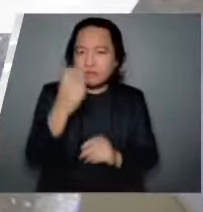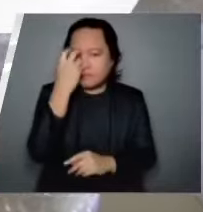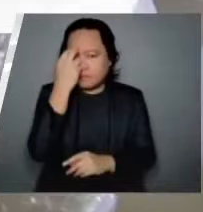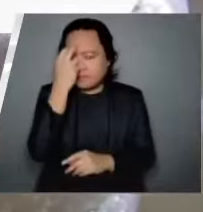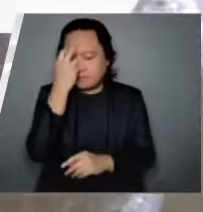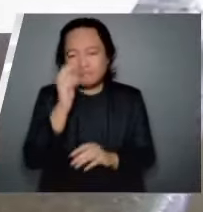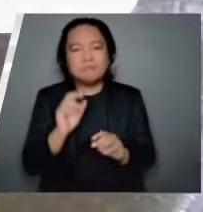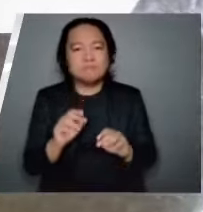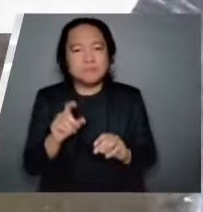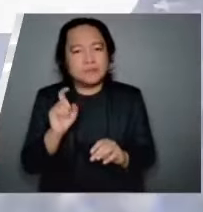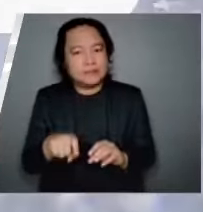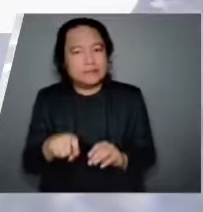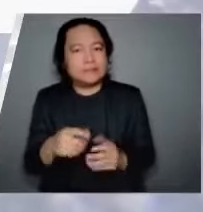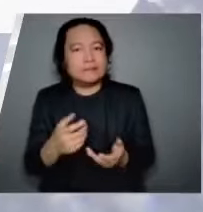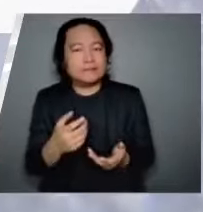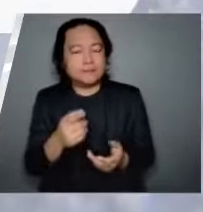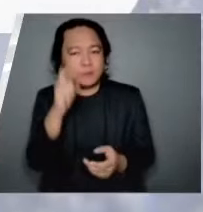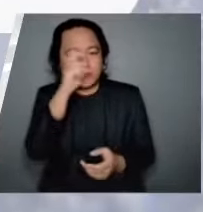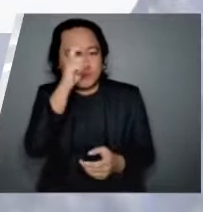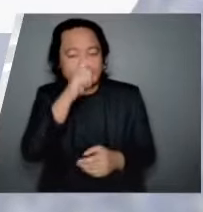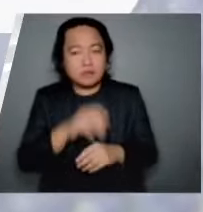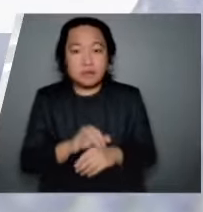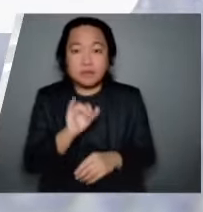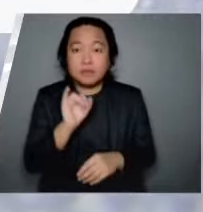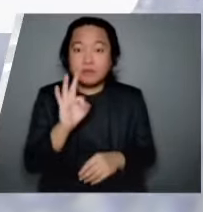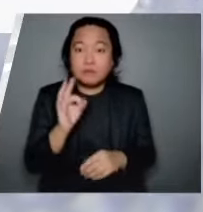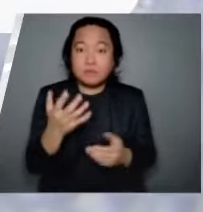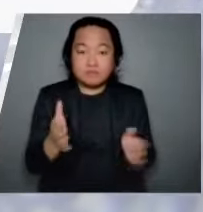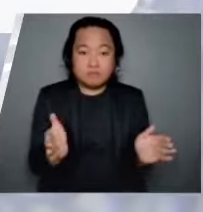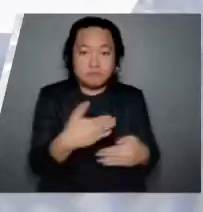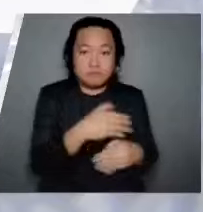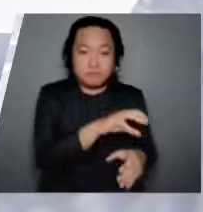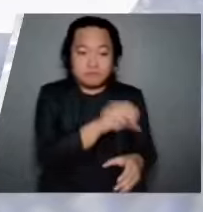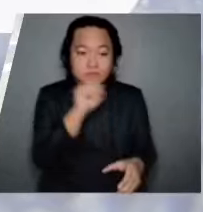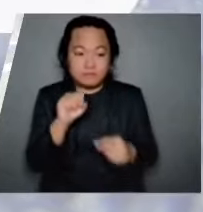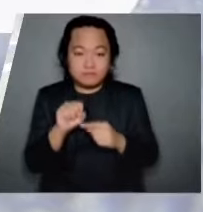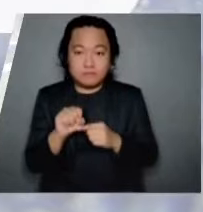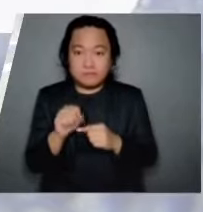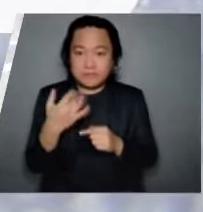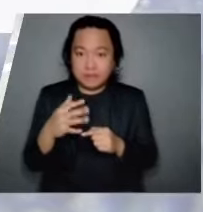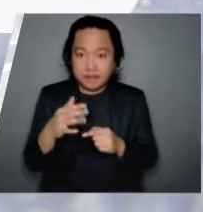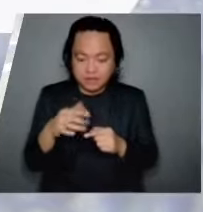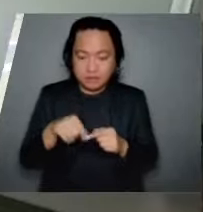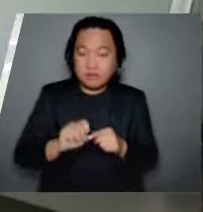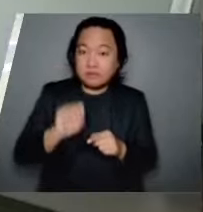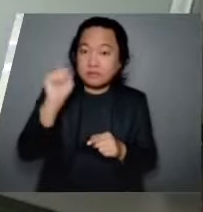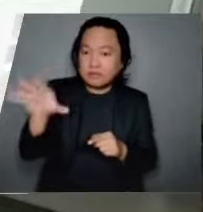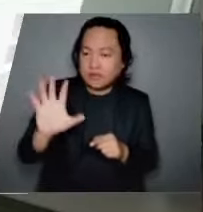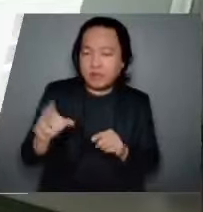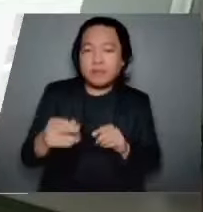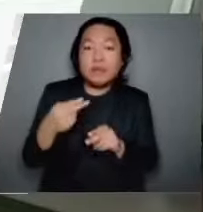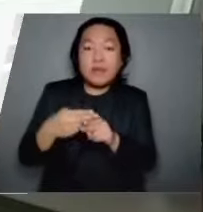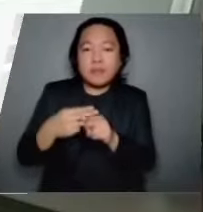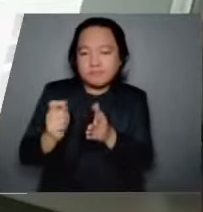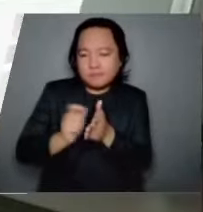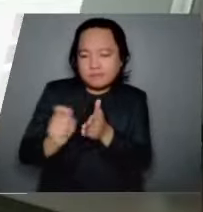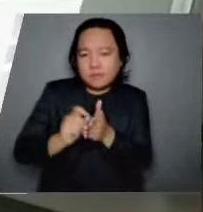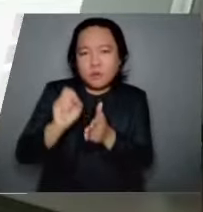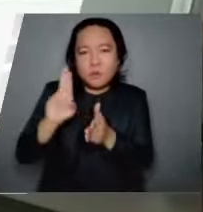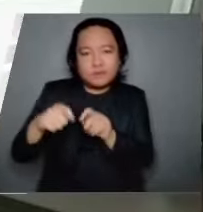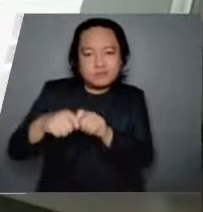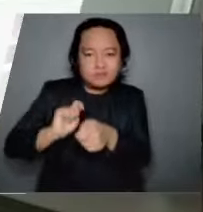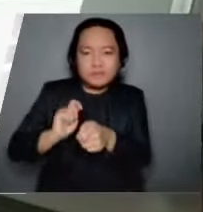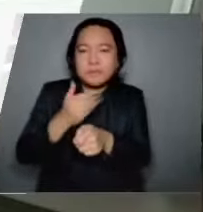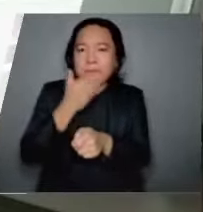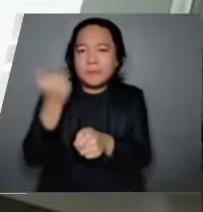parcel at nakuha ang laman, burahin ang mga detalye nyo sa package bago itapon ang lalagyan. I know Filipinos love